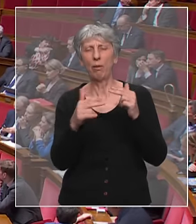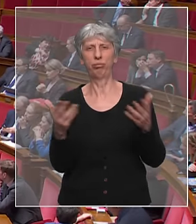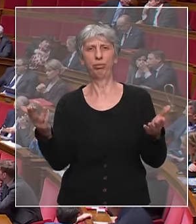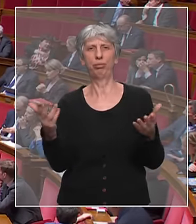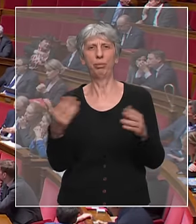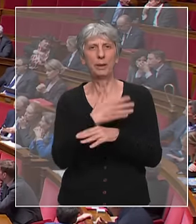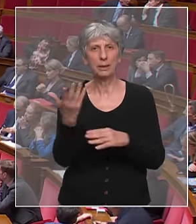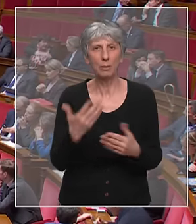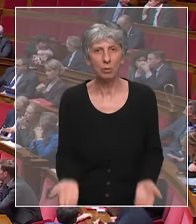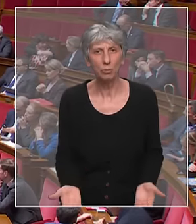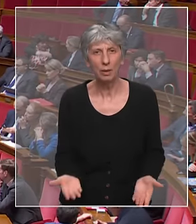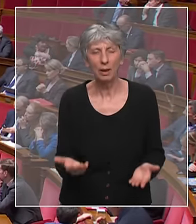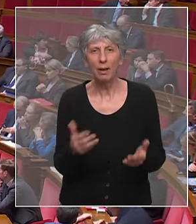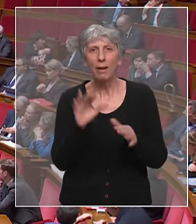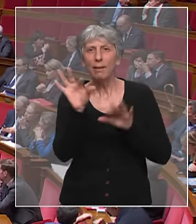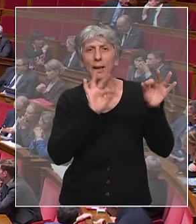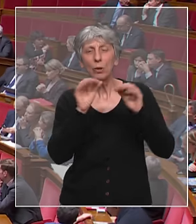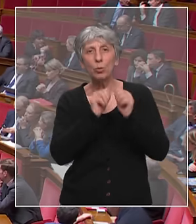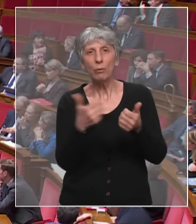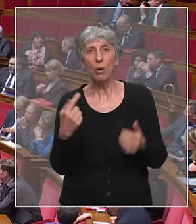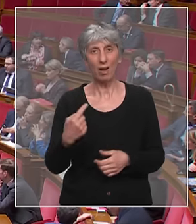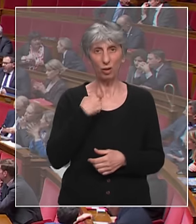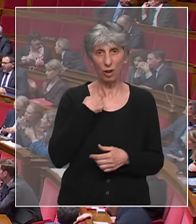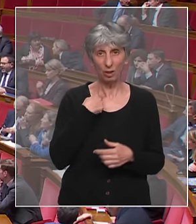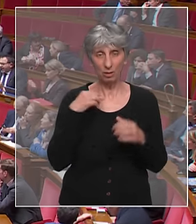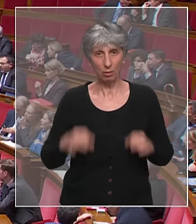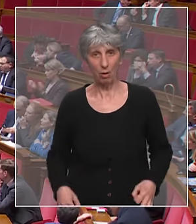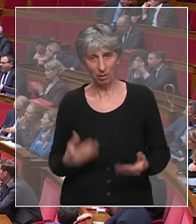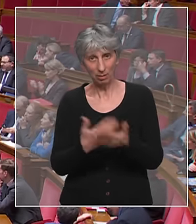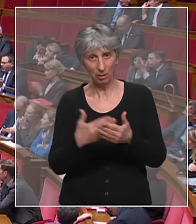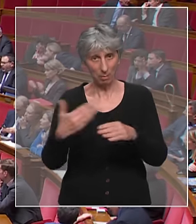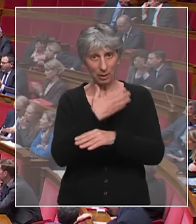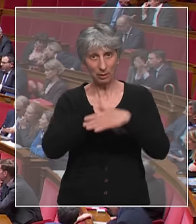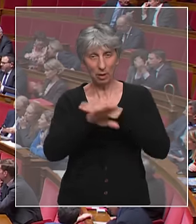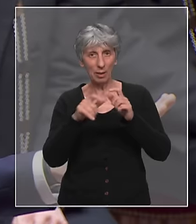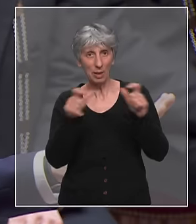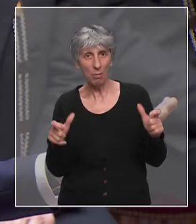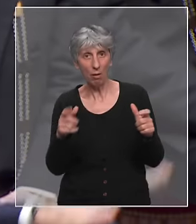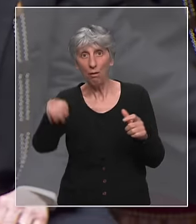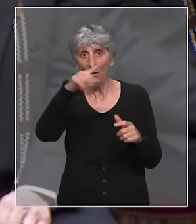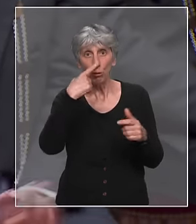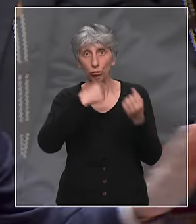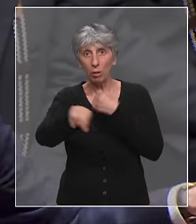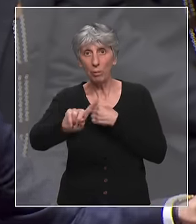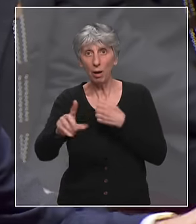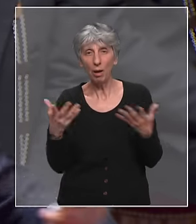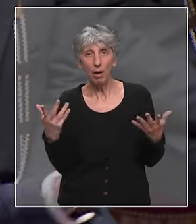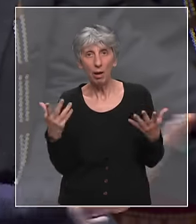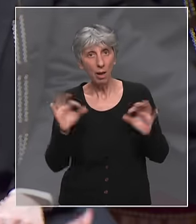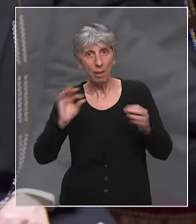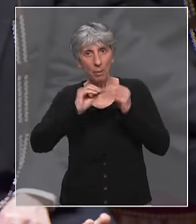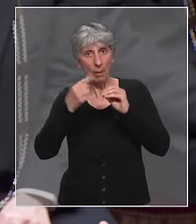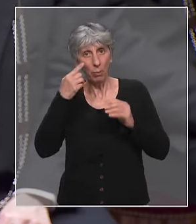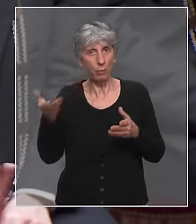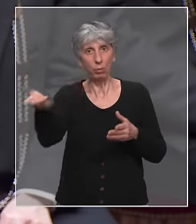se passe aujourd'hui ? Vous avez un tri par l'échec scolaire ? C'est ça qui se passe dans nos établissements scolaires. Et ça n'a pas l'air de vous déranger. Ça n'a pas l'air de vous poser le